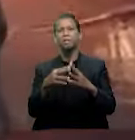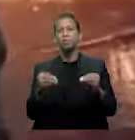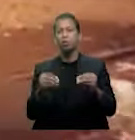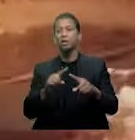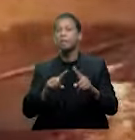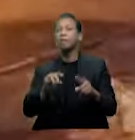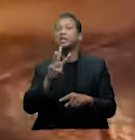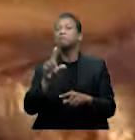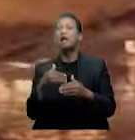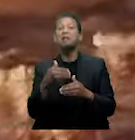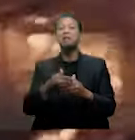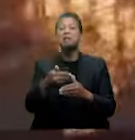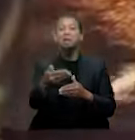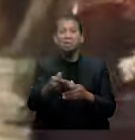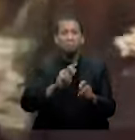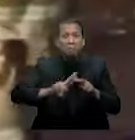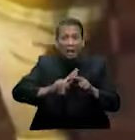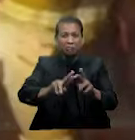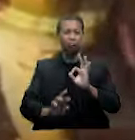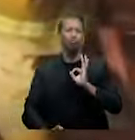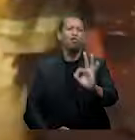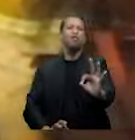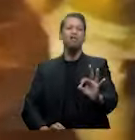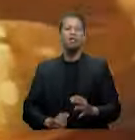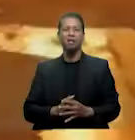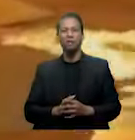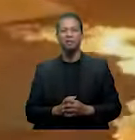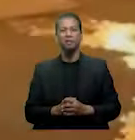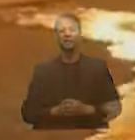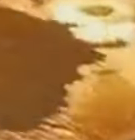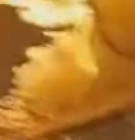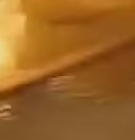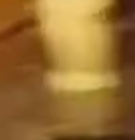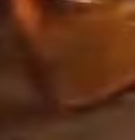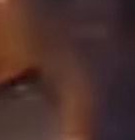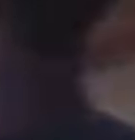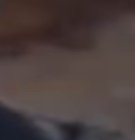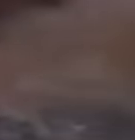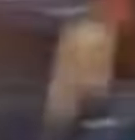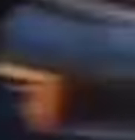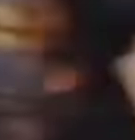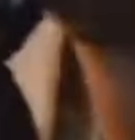belum juga ada pembenahan. Dari Depok, Jawa Barat, Iyung Rizky, iNews, melaporkan.